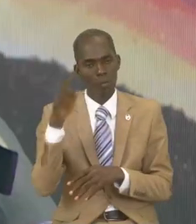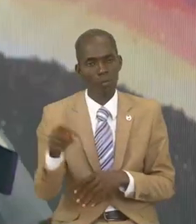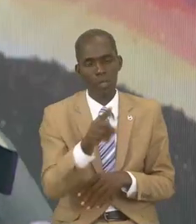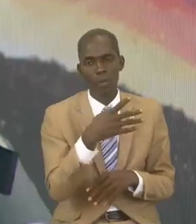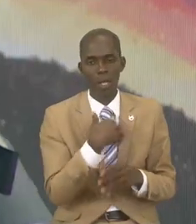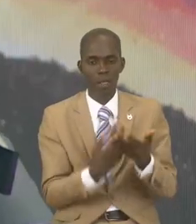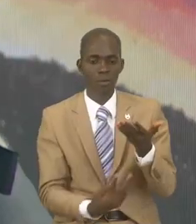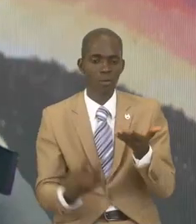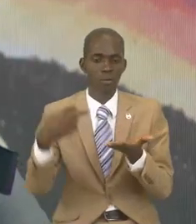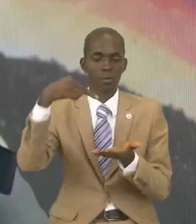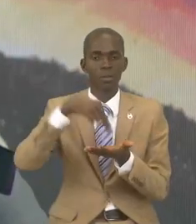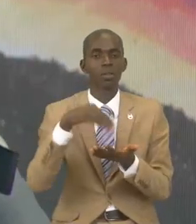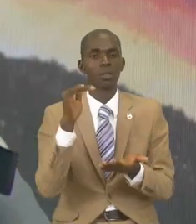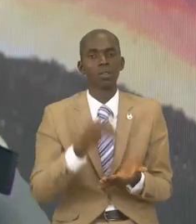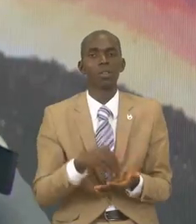ressuscité.